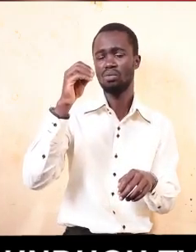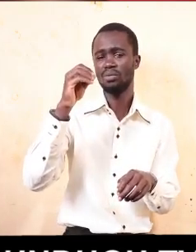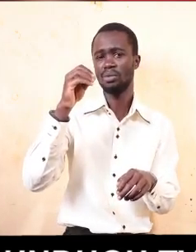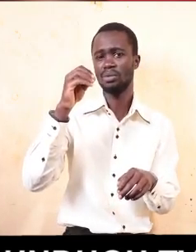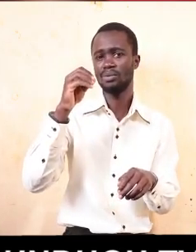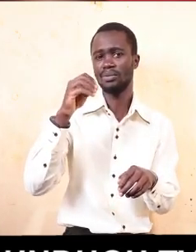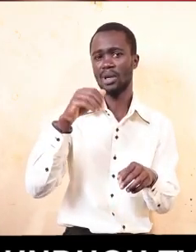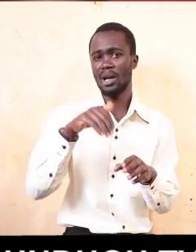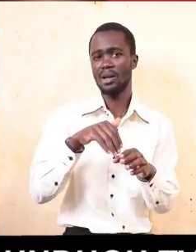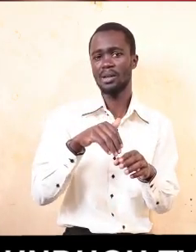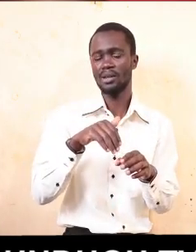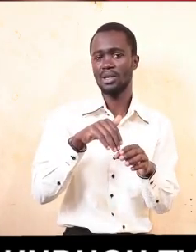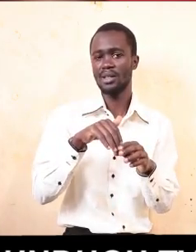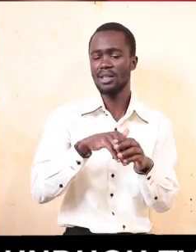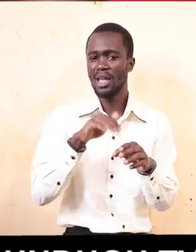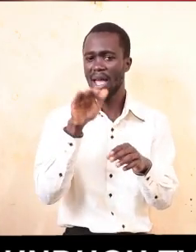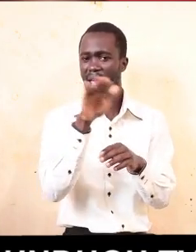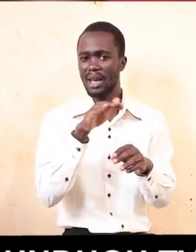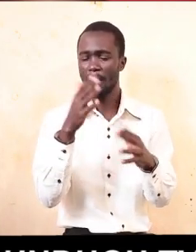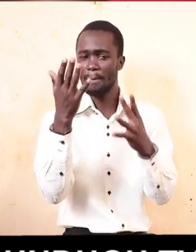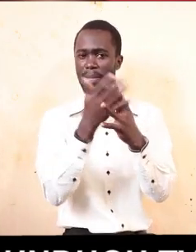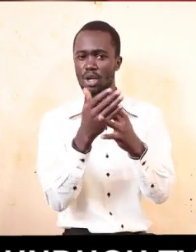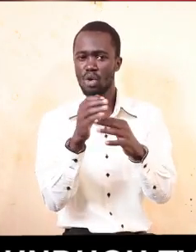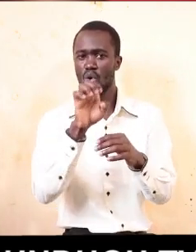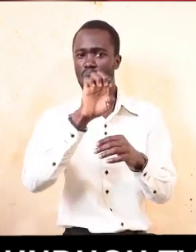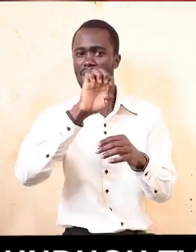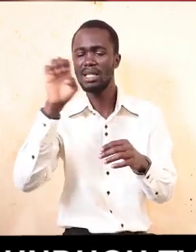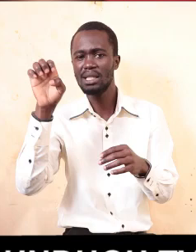sehemu za Middle East na hivyo,